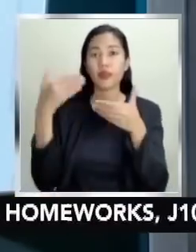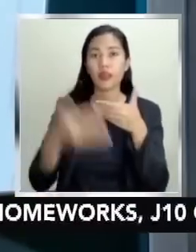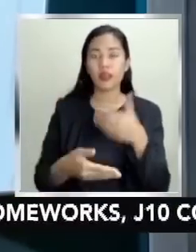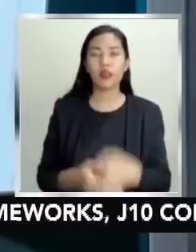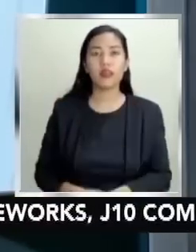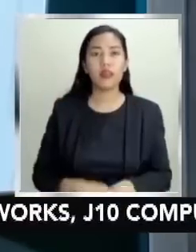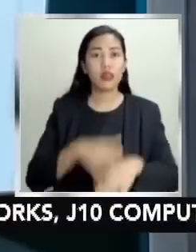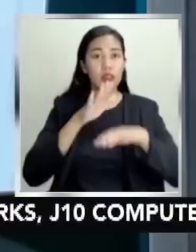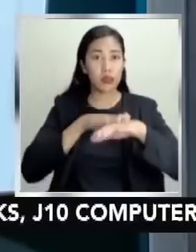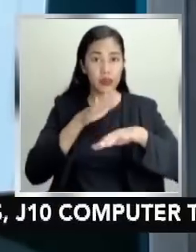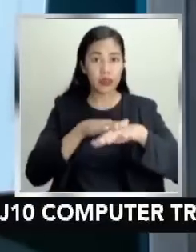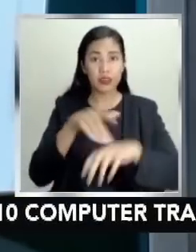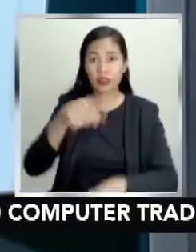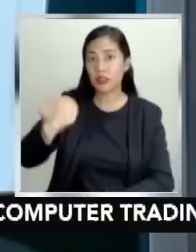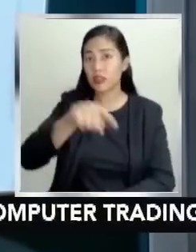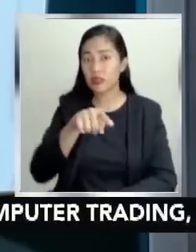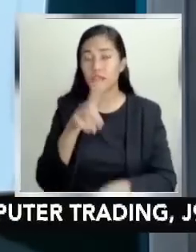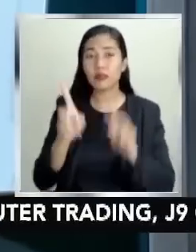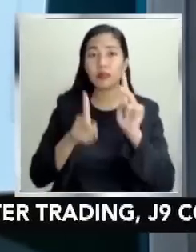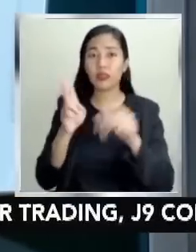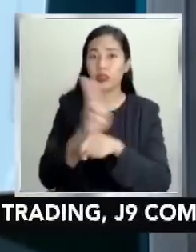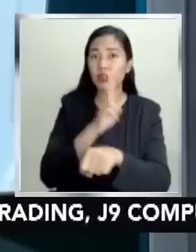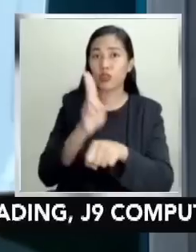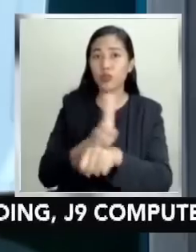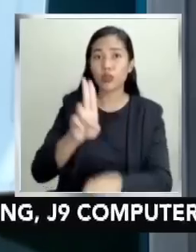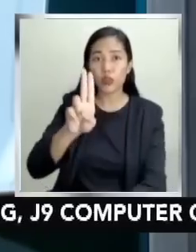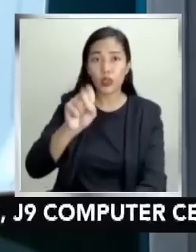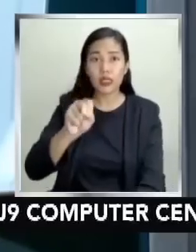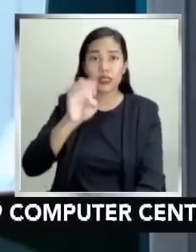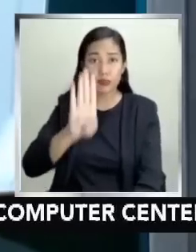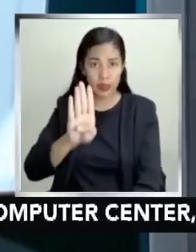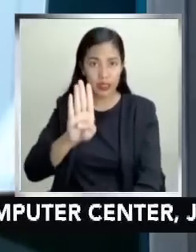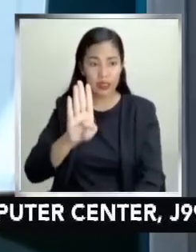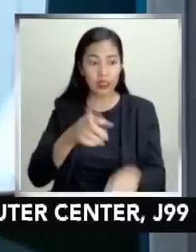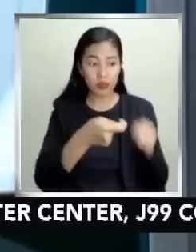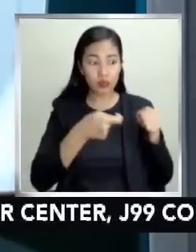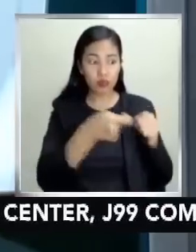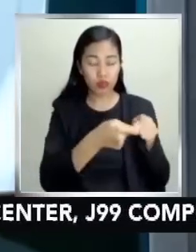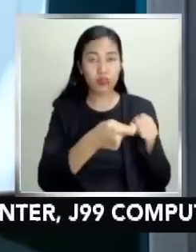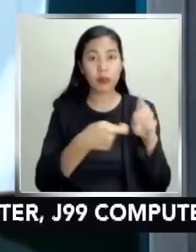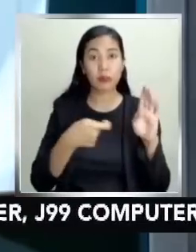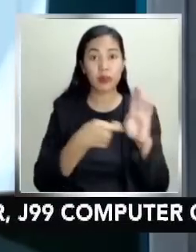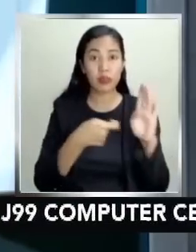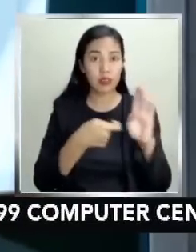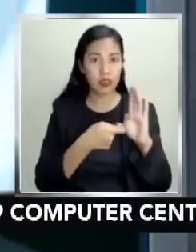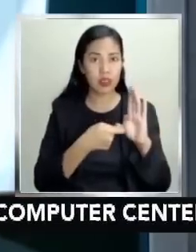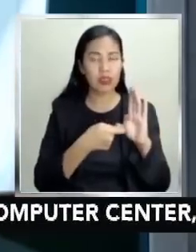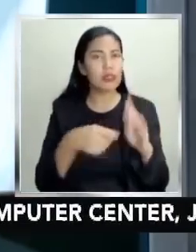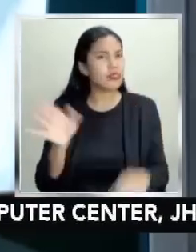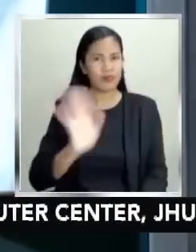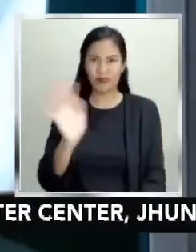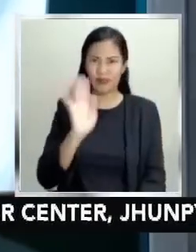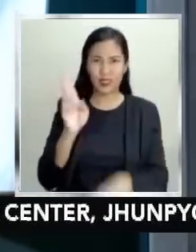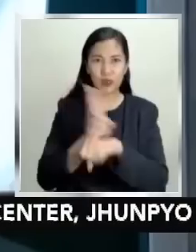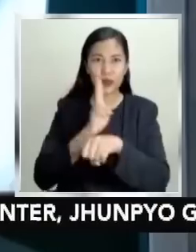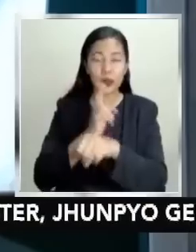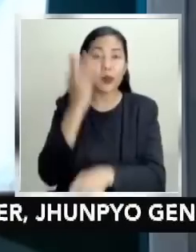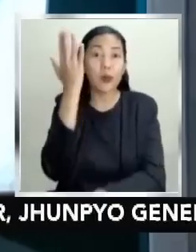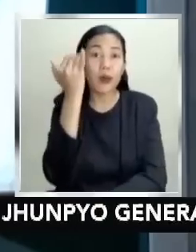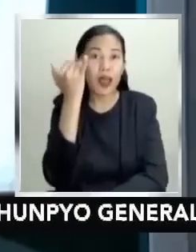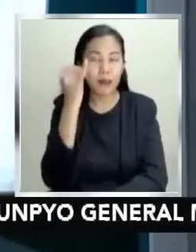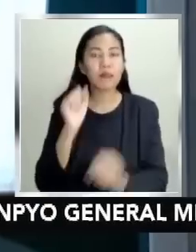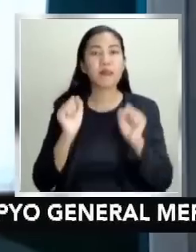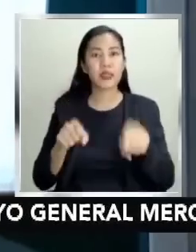mga USB port at charging station sa mga pampublikong lugar. Iwasan na yan dahil nagagamit yan sa panghack ayon sa mga eksperto. Kung paano kayo